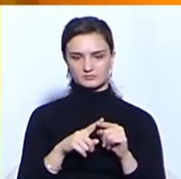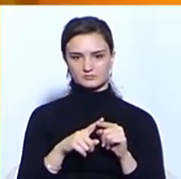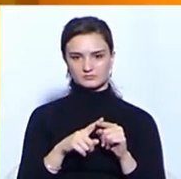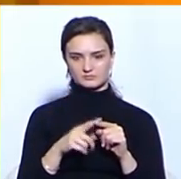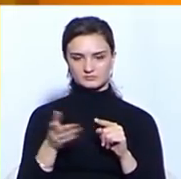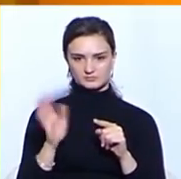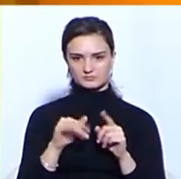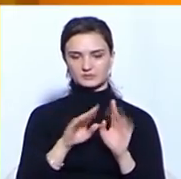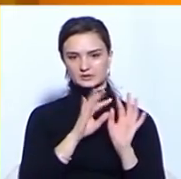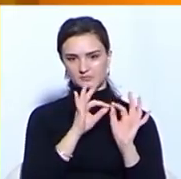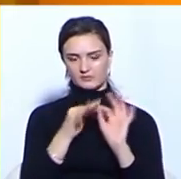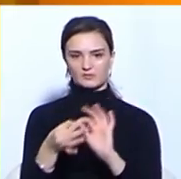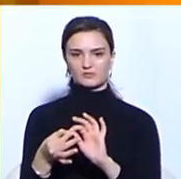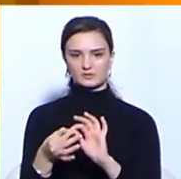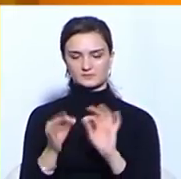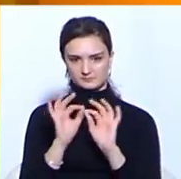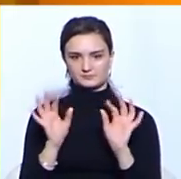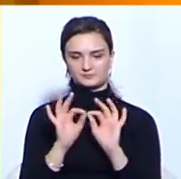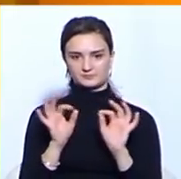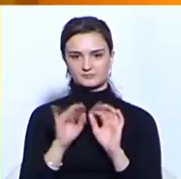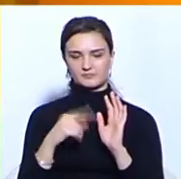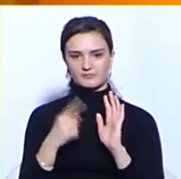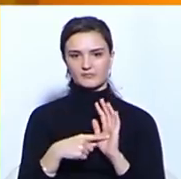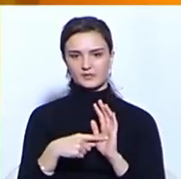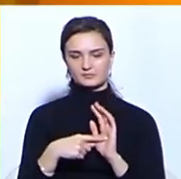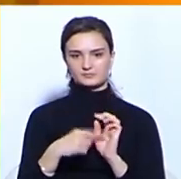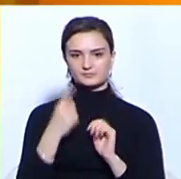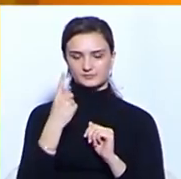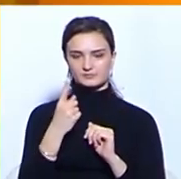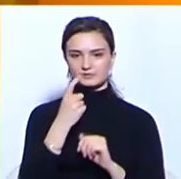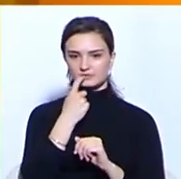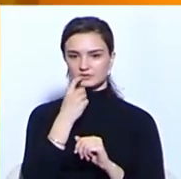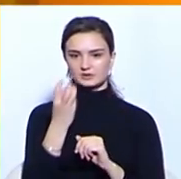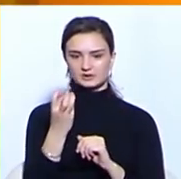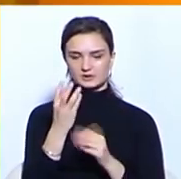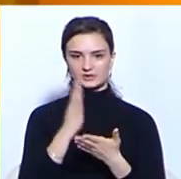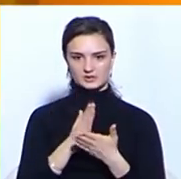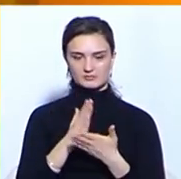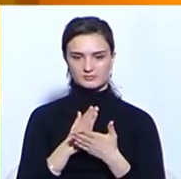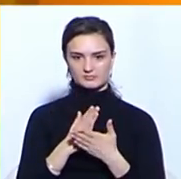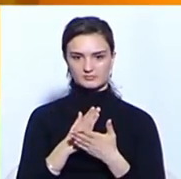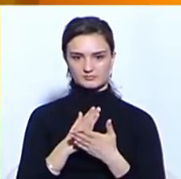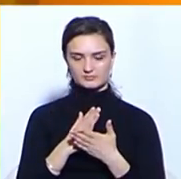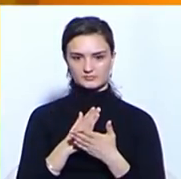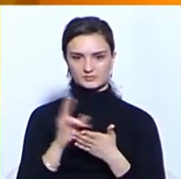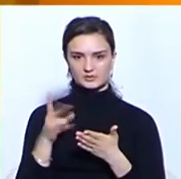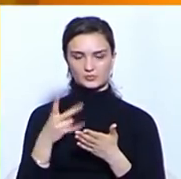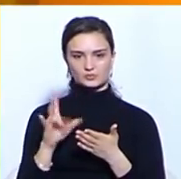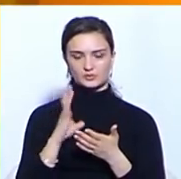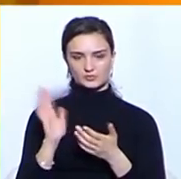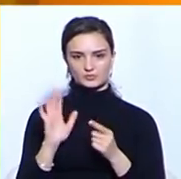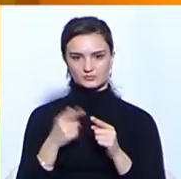მოდით თანმიმდევრულად გავყვეთ საკითხს. ერთი საკვერცხის არსებობა არ უნდა